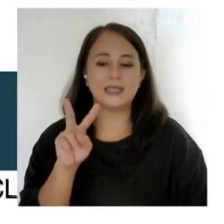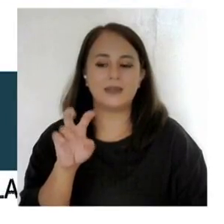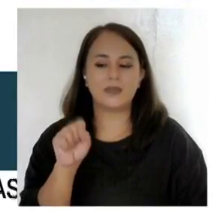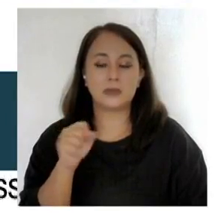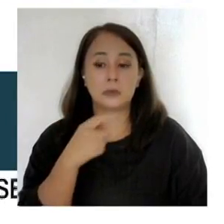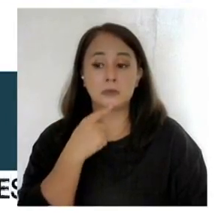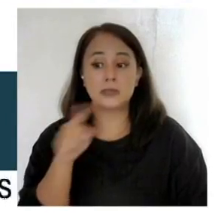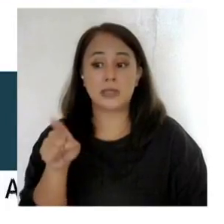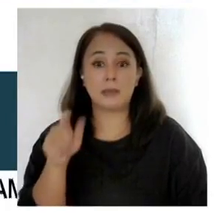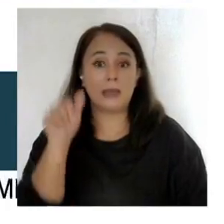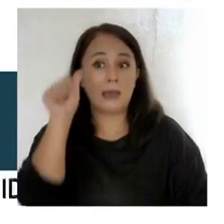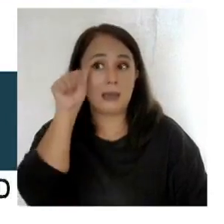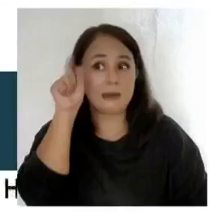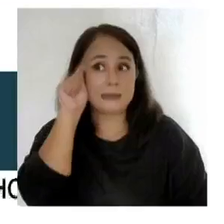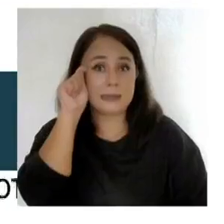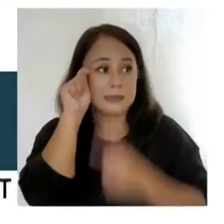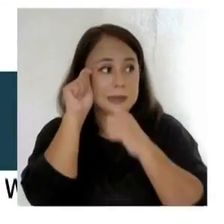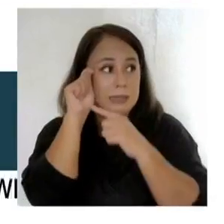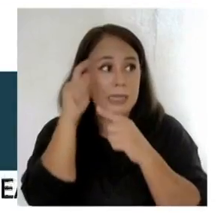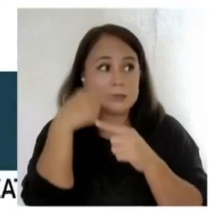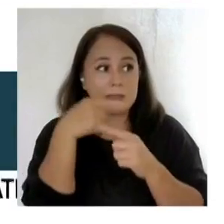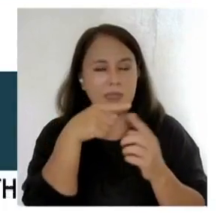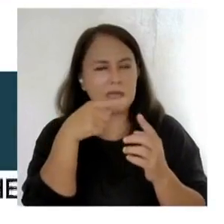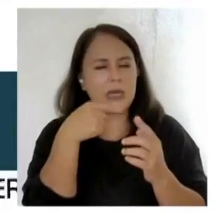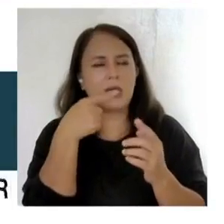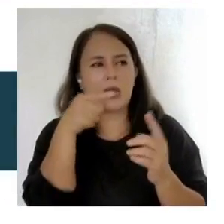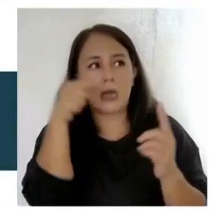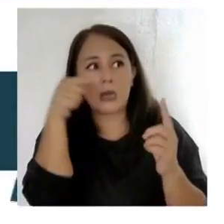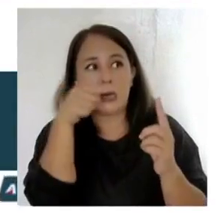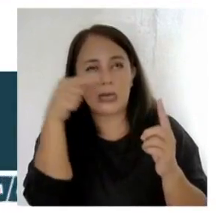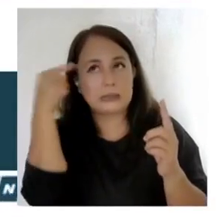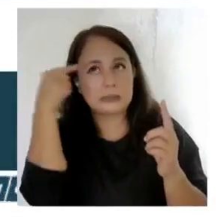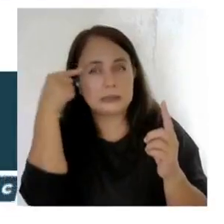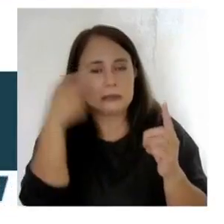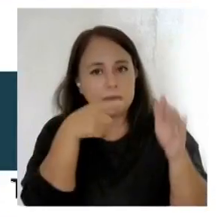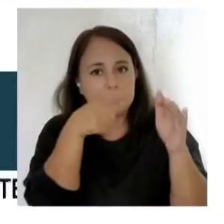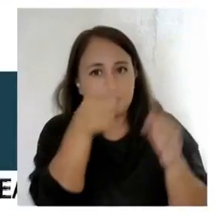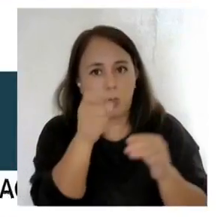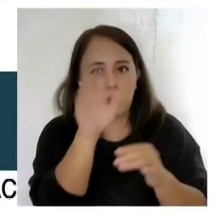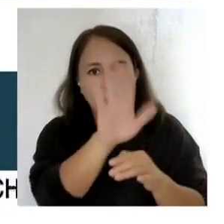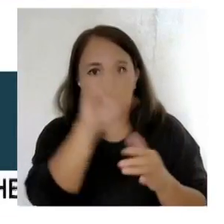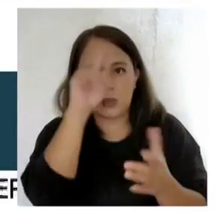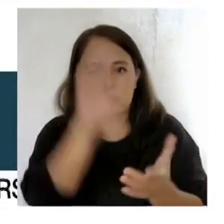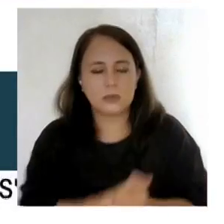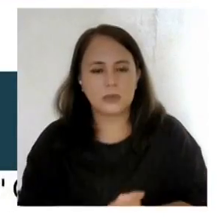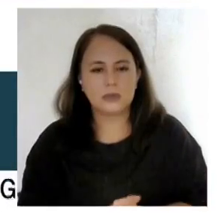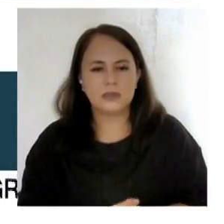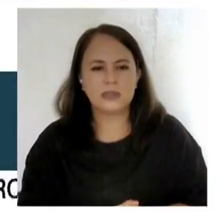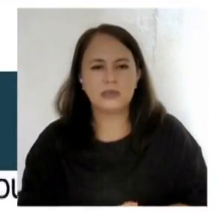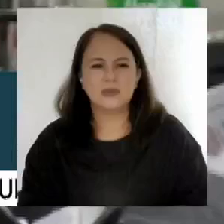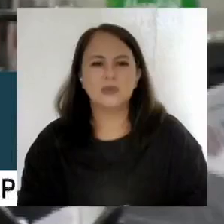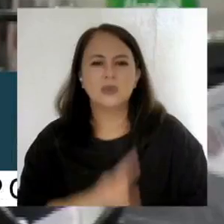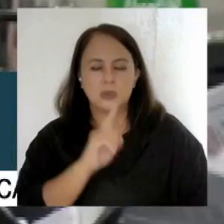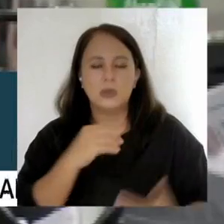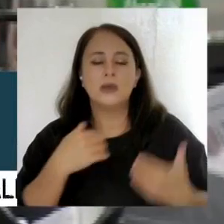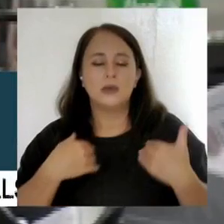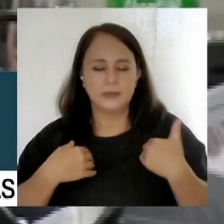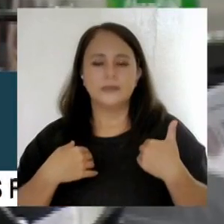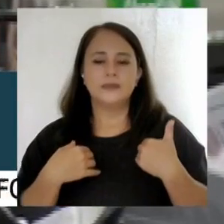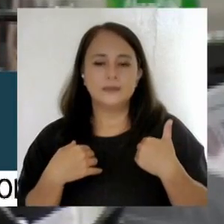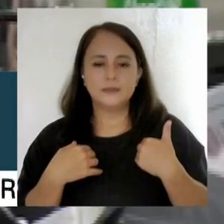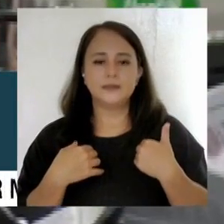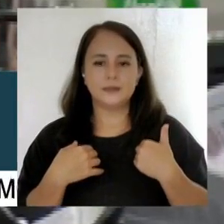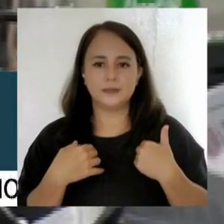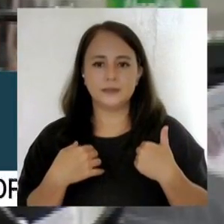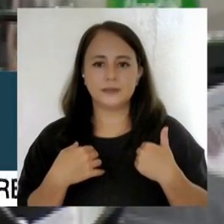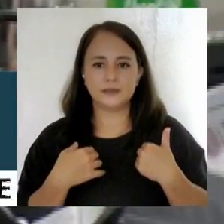ng pamamaslang po sa inyong asawa, di umano po. Actually, magkakaroon po. Yun nga